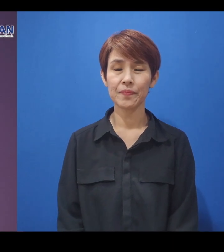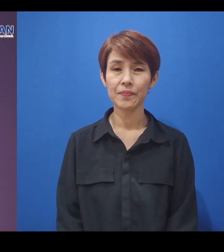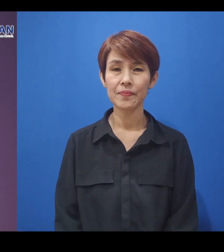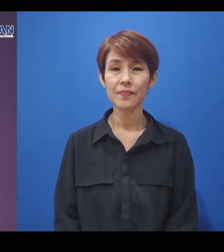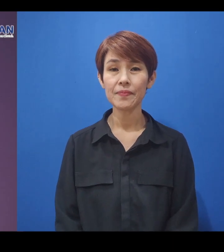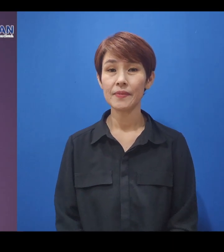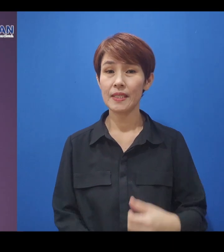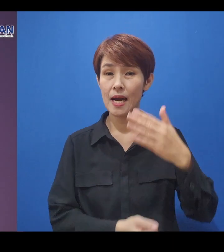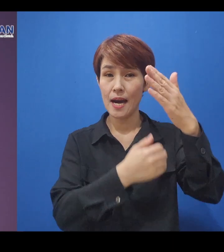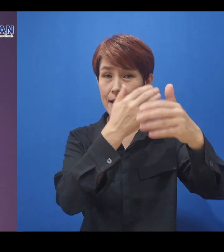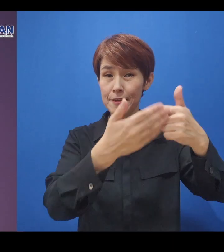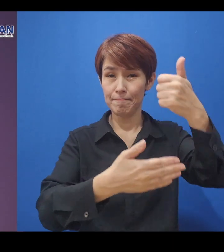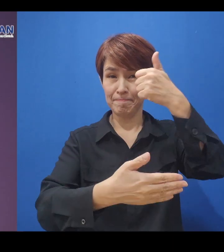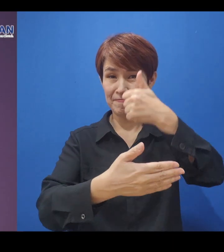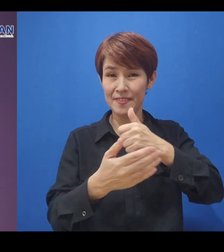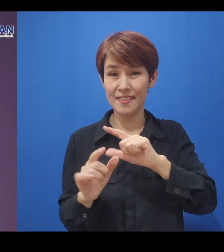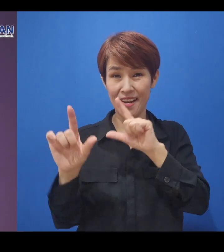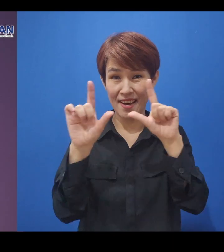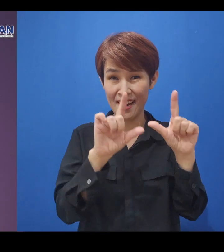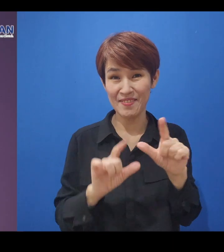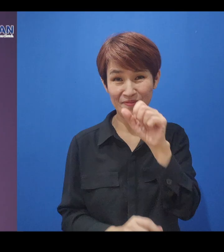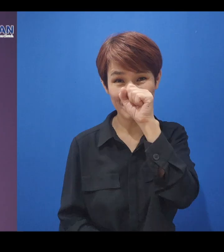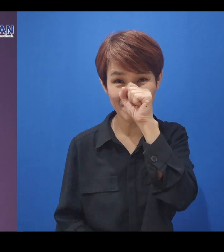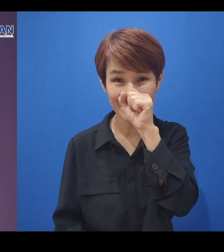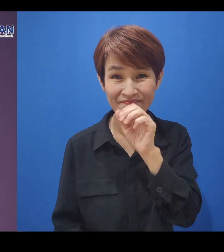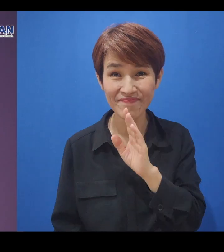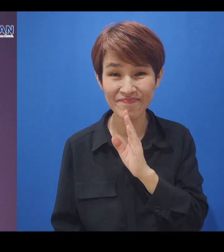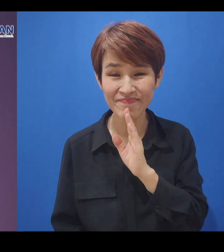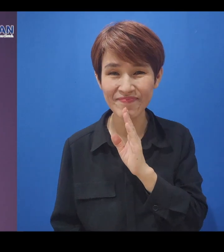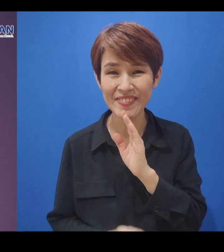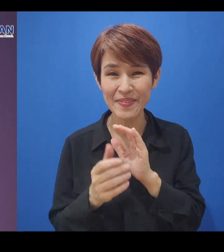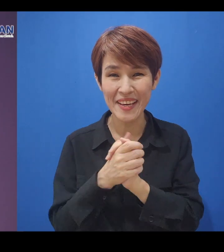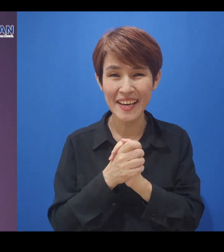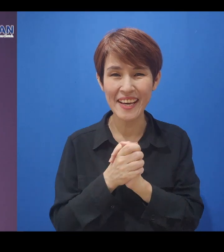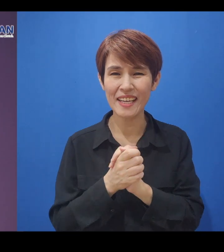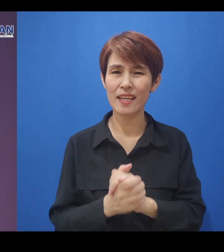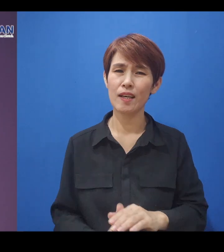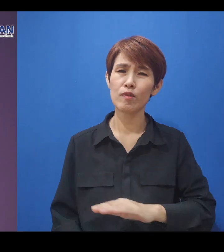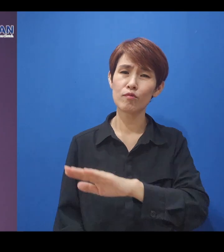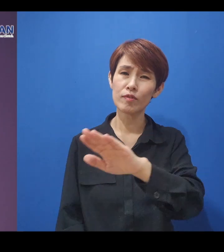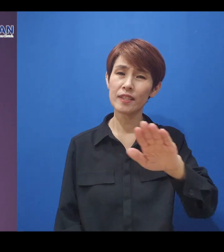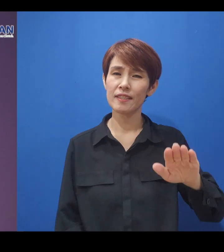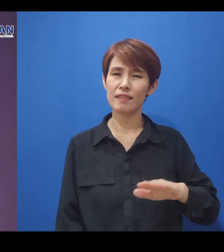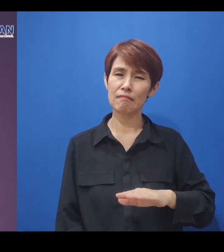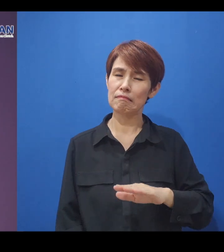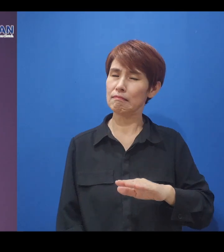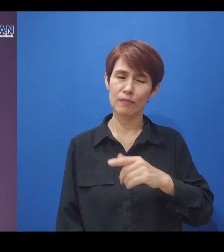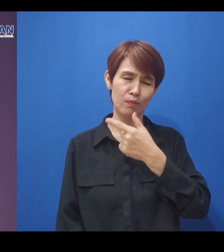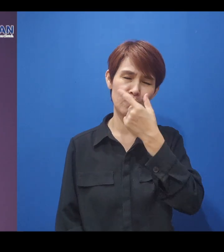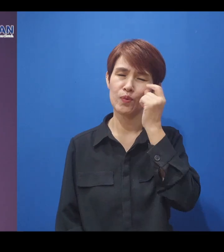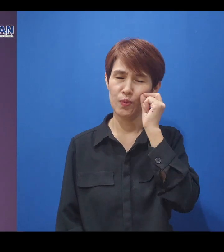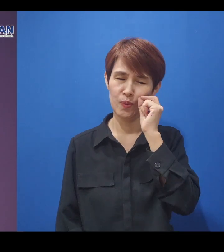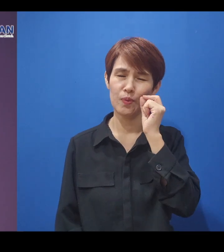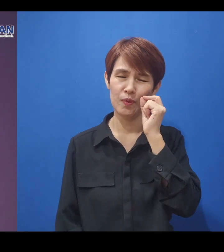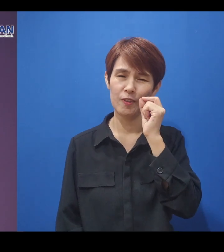이렇게 하나님 모시고 살아가는 우리가 되면 좋겠습니다. 우리가 아무것도 아님을